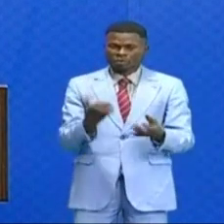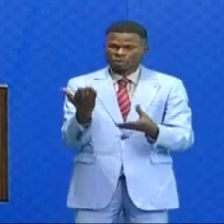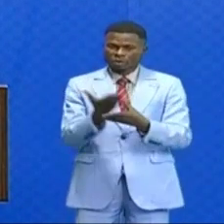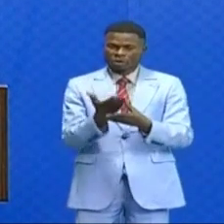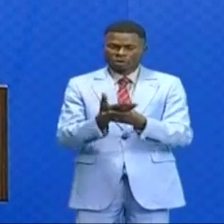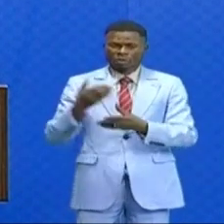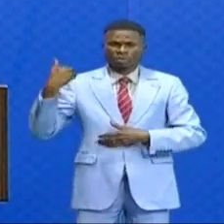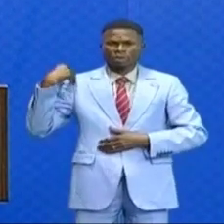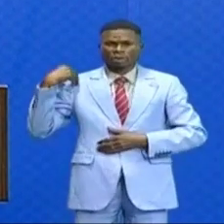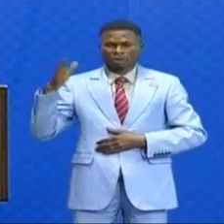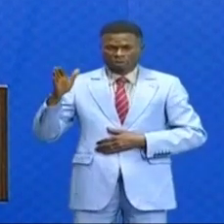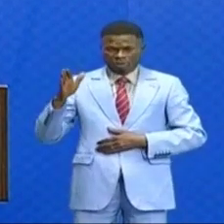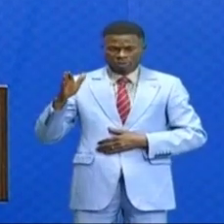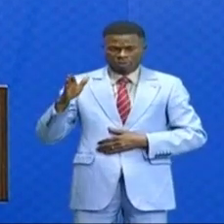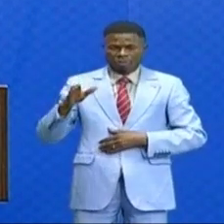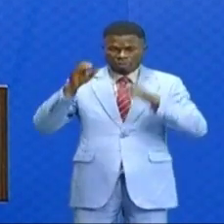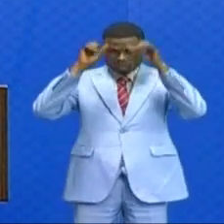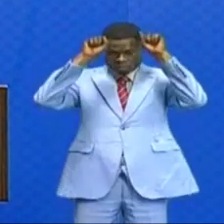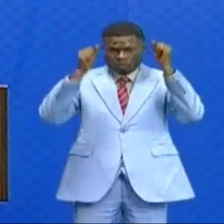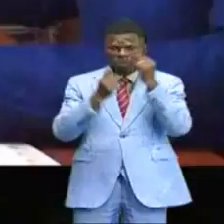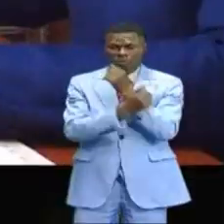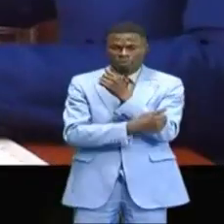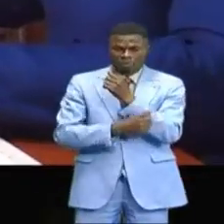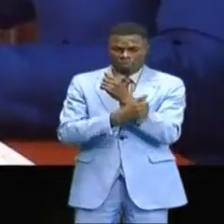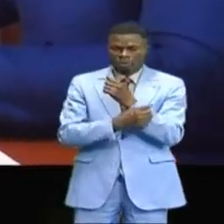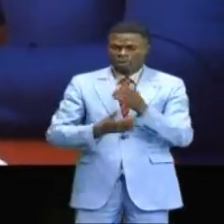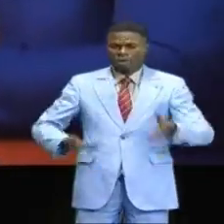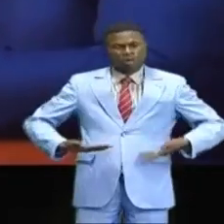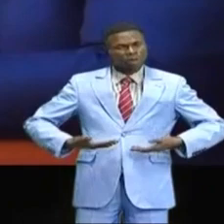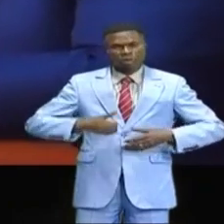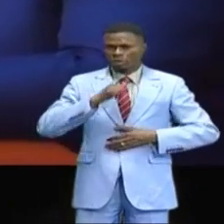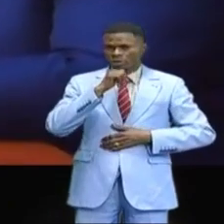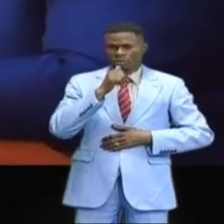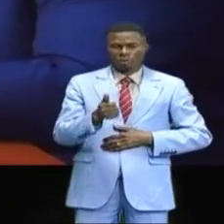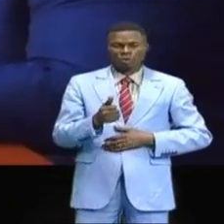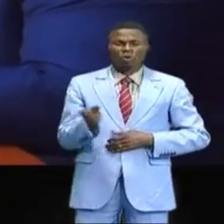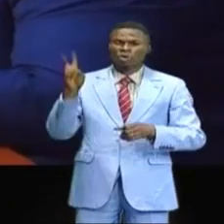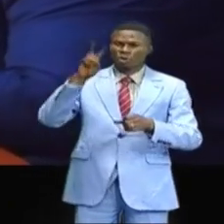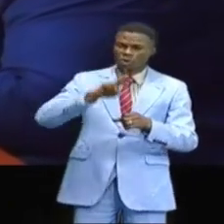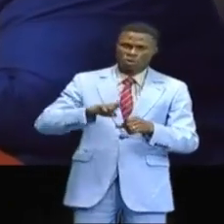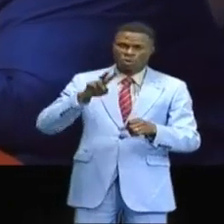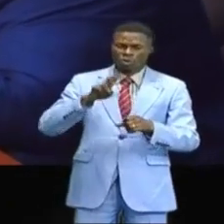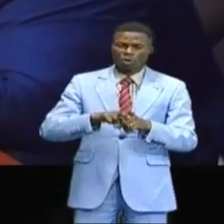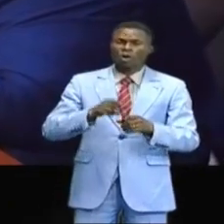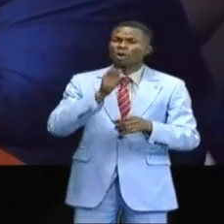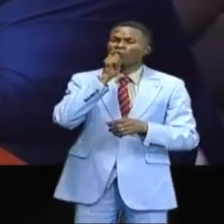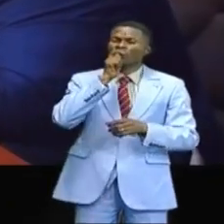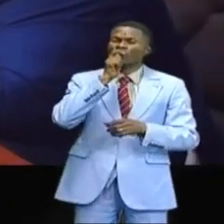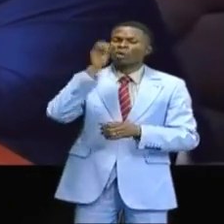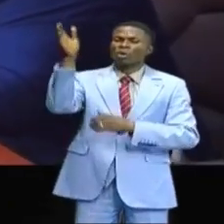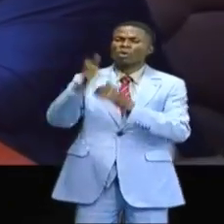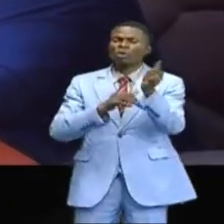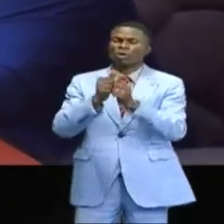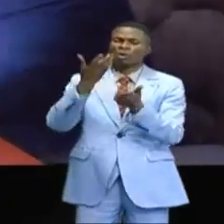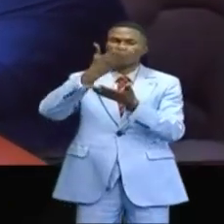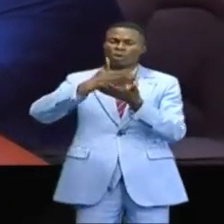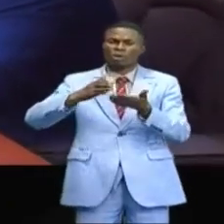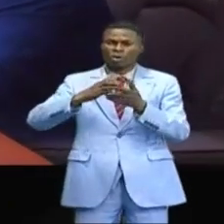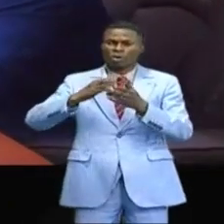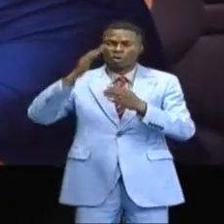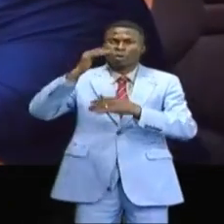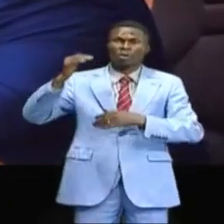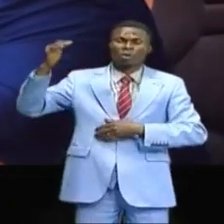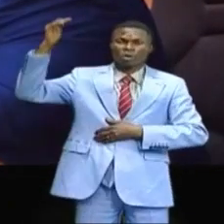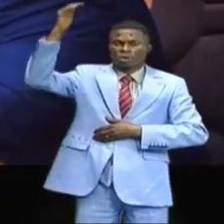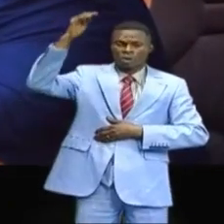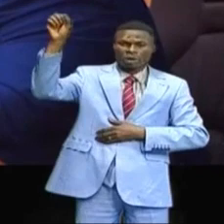l'État. Le président de la République a déploré le violent incendie qui a ravagé une partie de l'immeuble